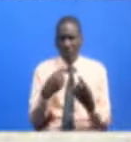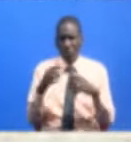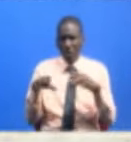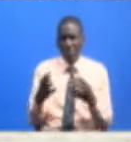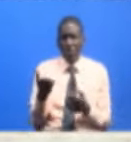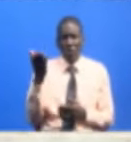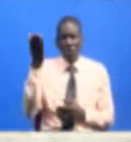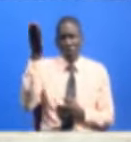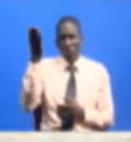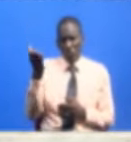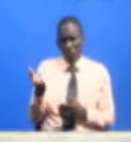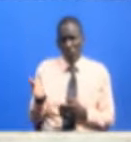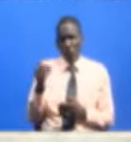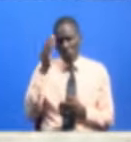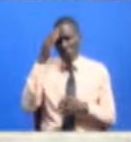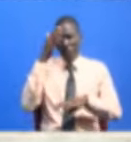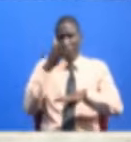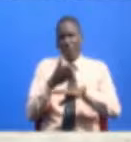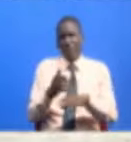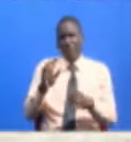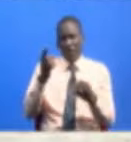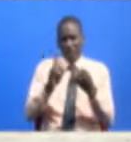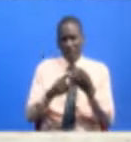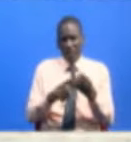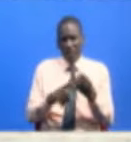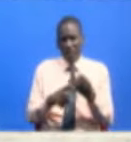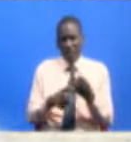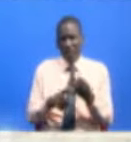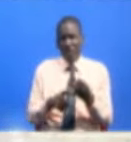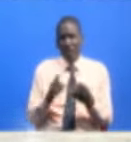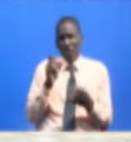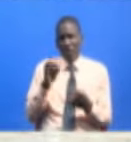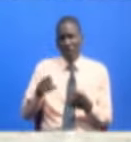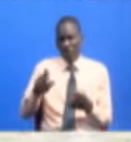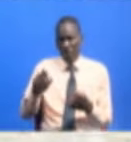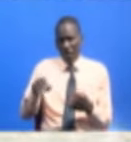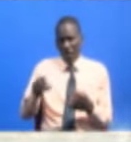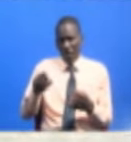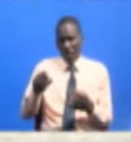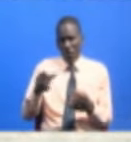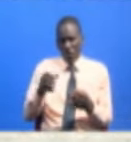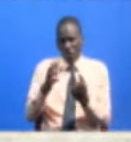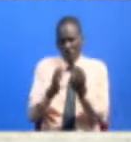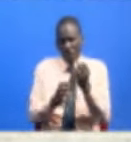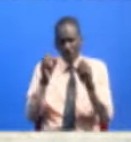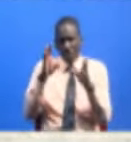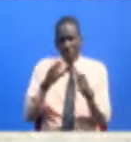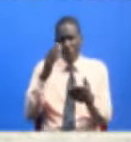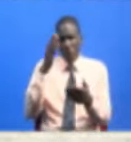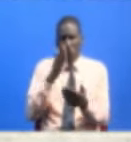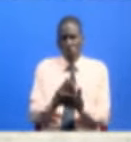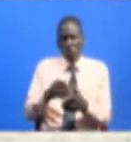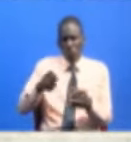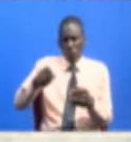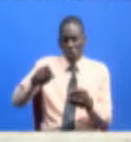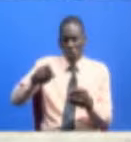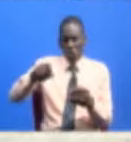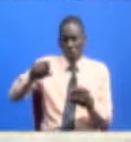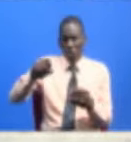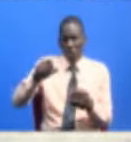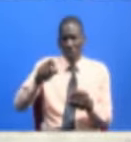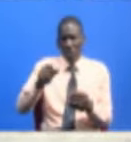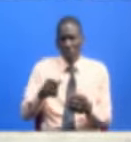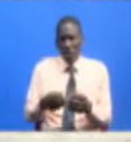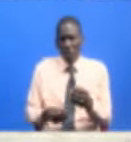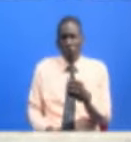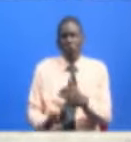shaka utajua kwamba ni mbegu feki. Kwanza kabisa ni kwamba hazina mazao kwa wingi, lakini mbegu ambazo ni halali zinakuletea mazao tena kwa wingi mtazamaji.